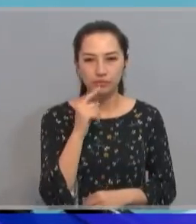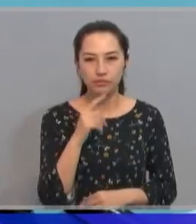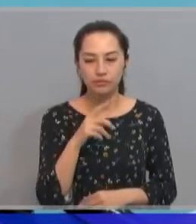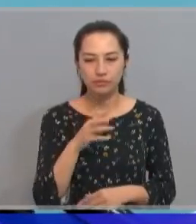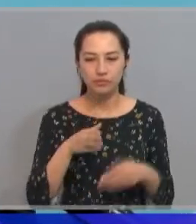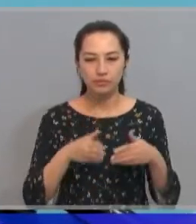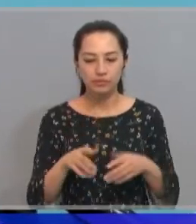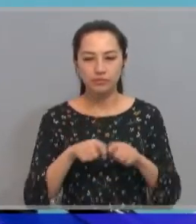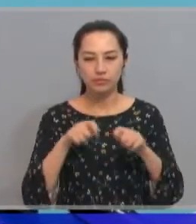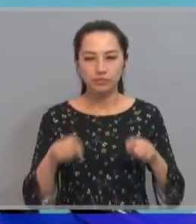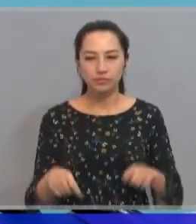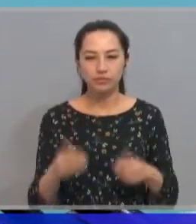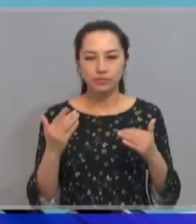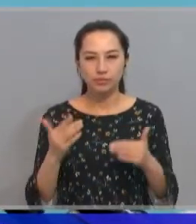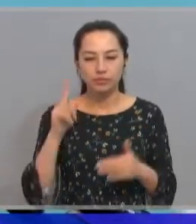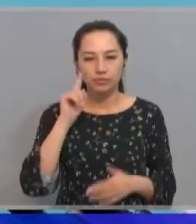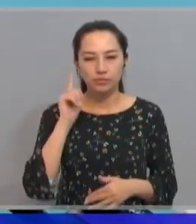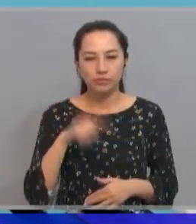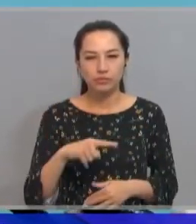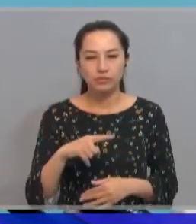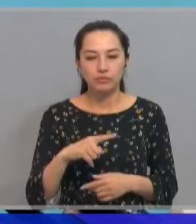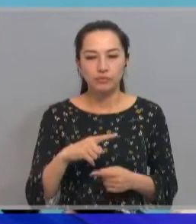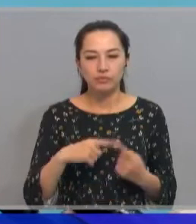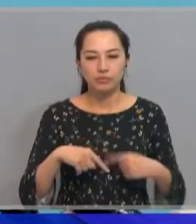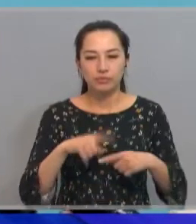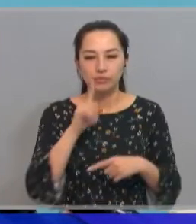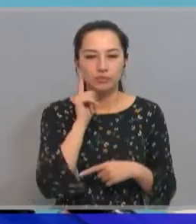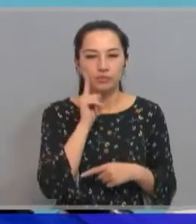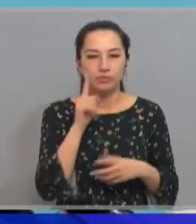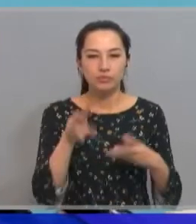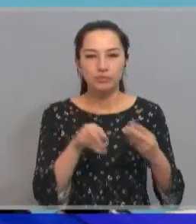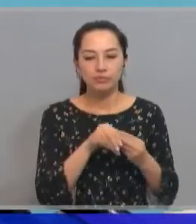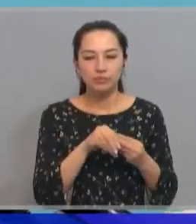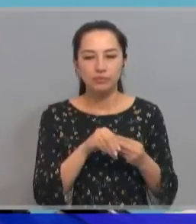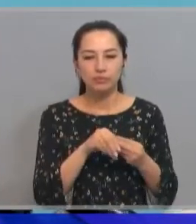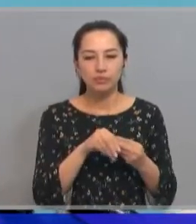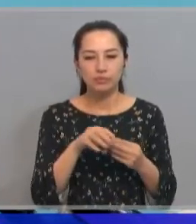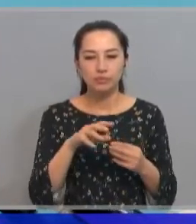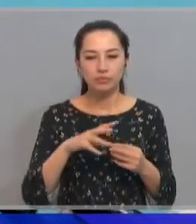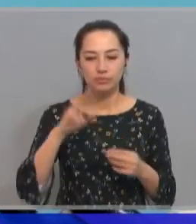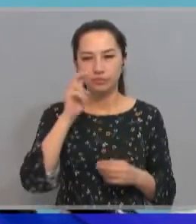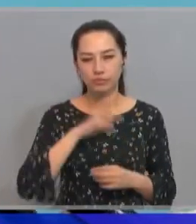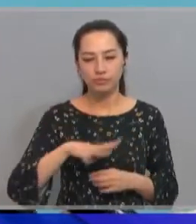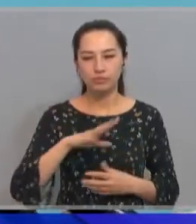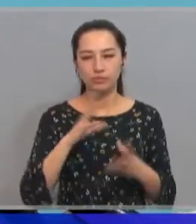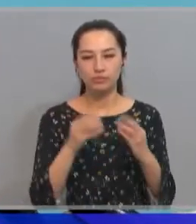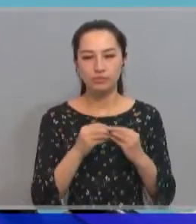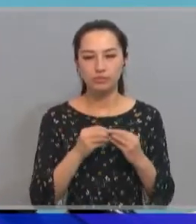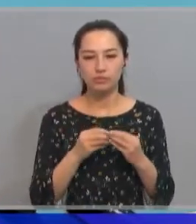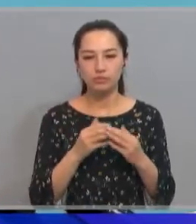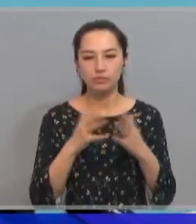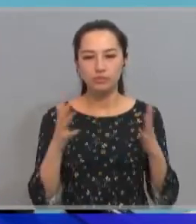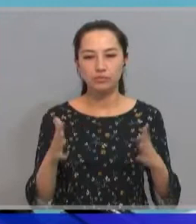жатыр. Сондықтан енді біз ойлаймыз, қоғамдағы жастармен бірлесіп, үлкен елімізге бір атқаратындай